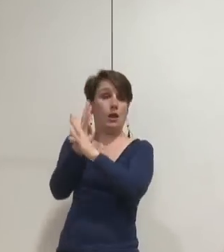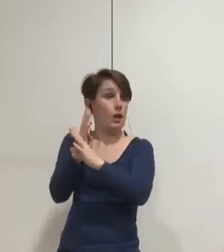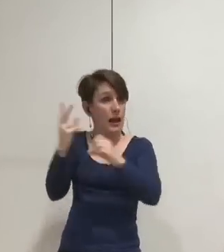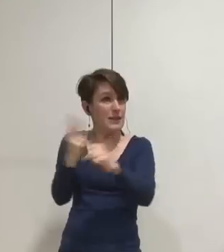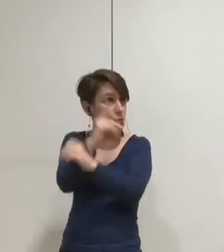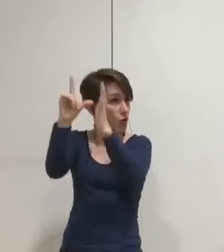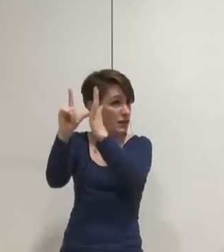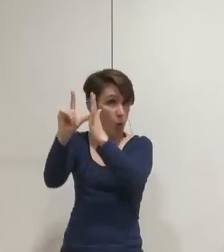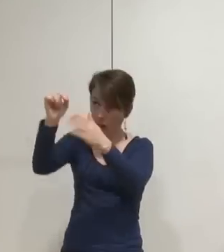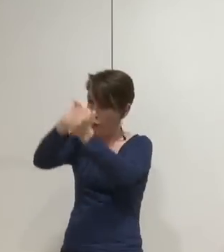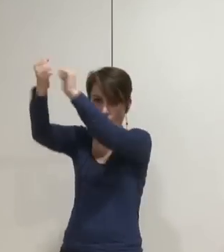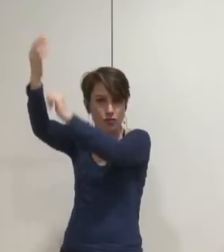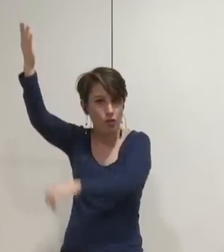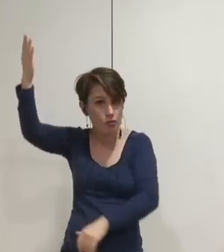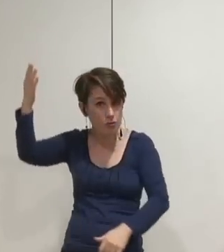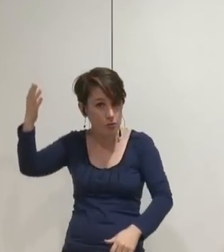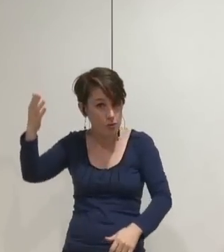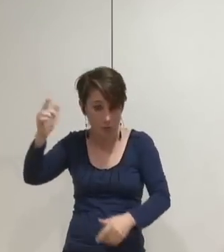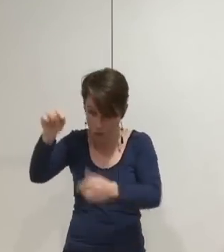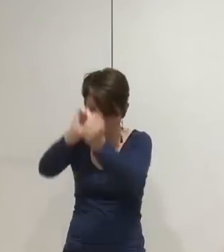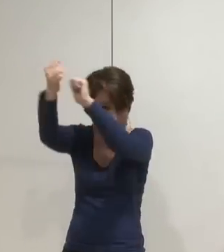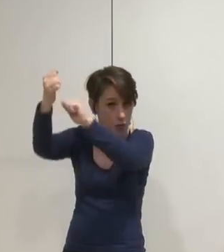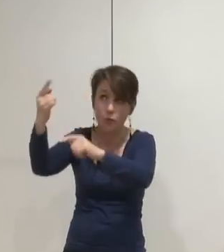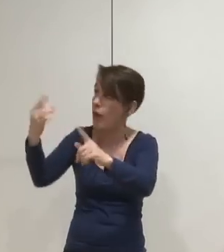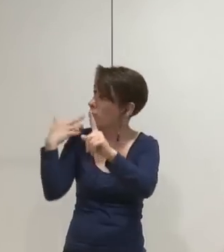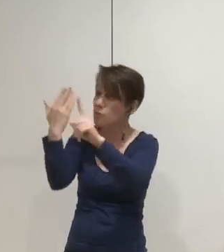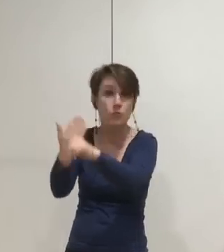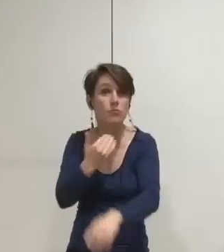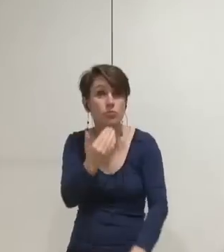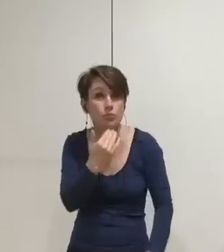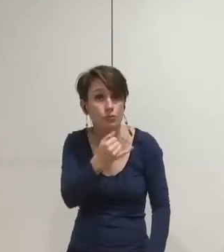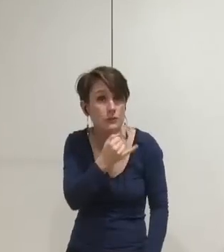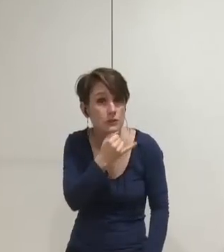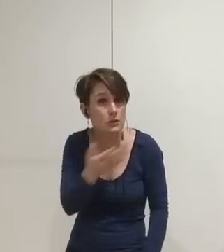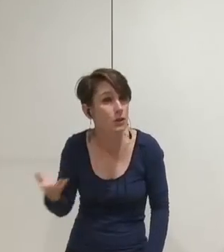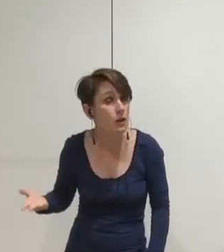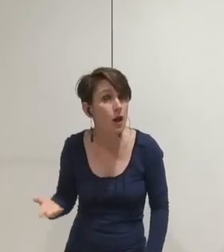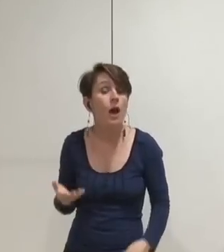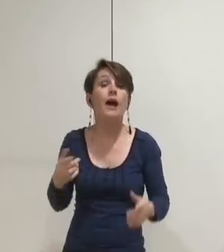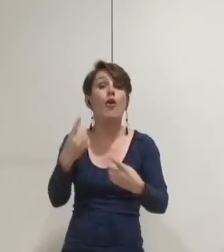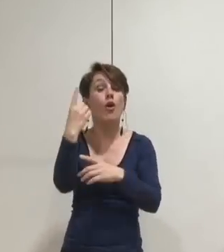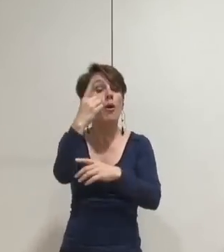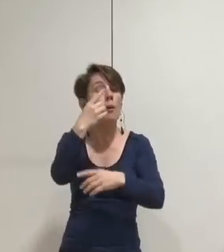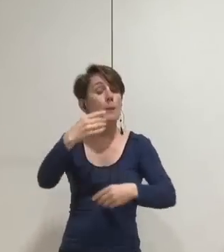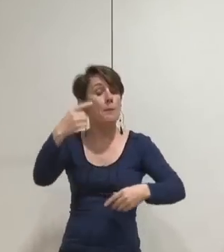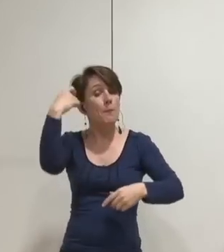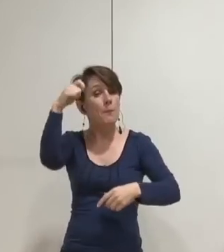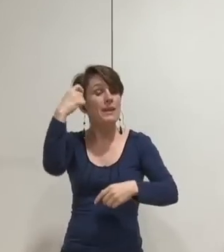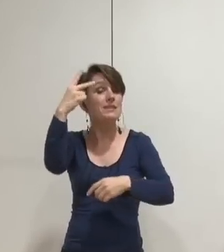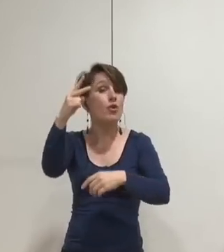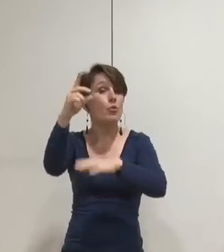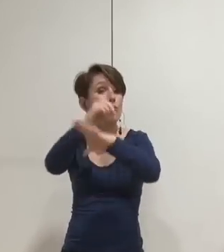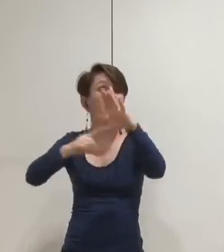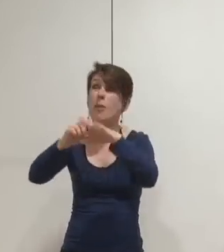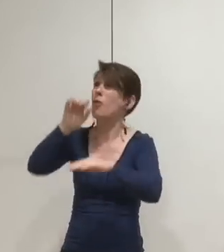changée et elle ne l'a pas été et je l'autre et quand vous interpellez le président du Département moi j'ai tendance à à dire que vous feriez